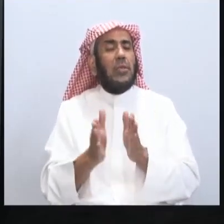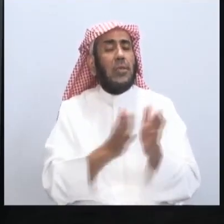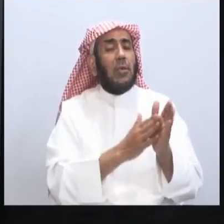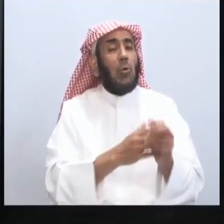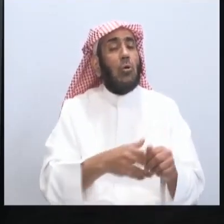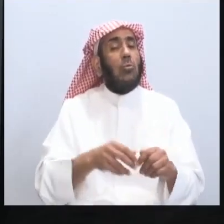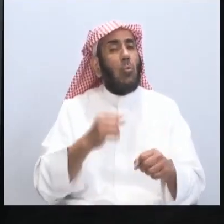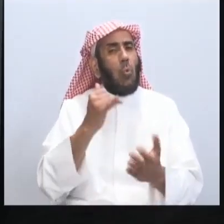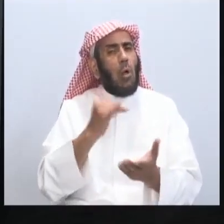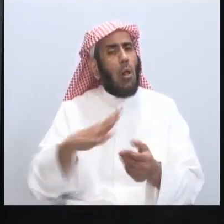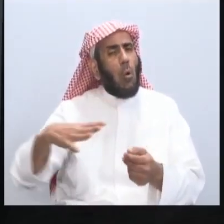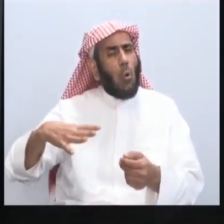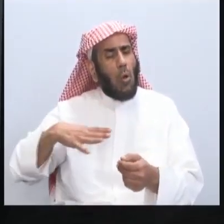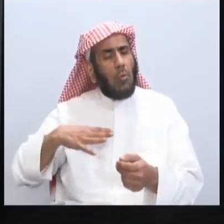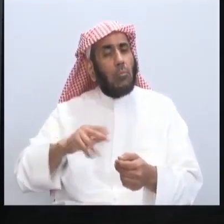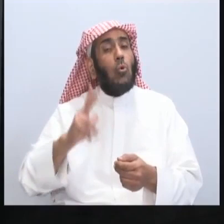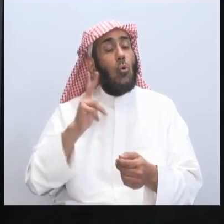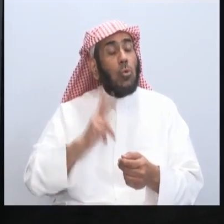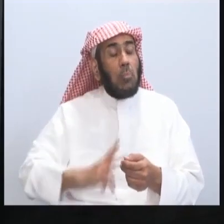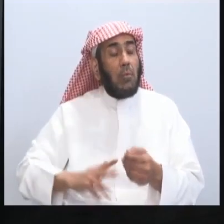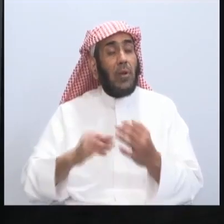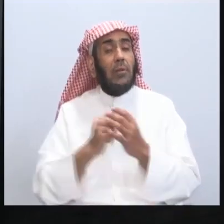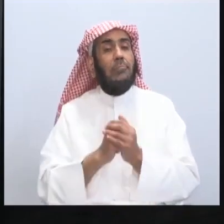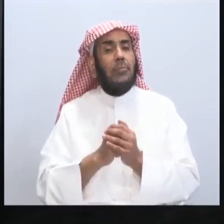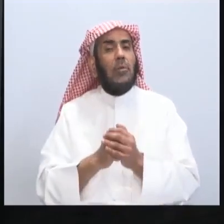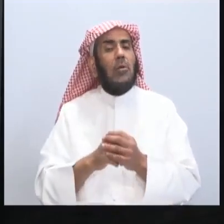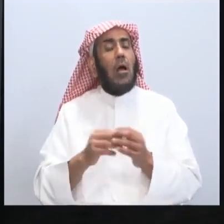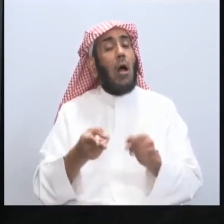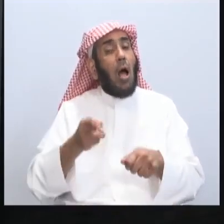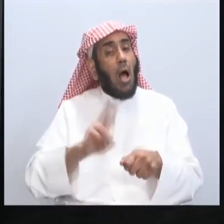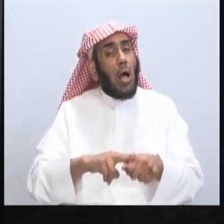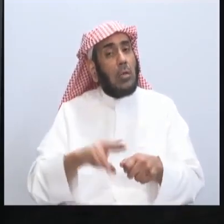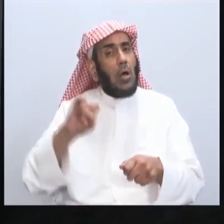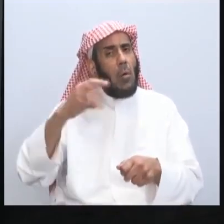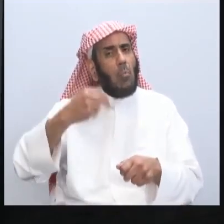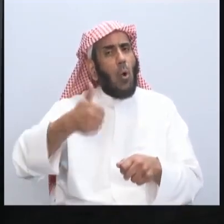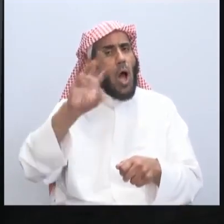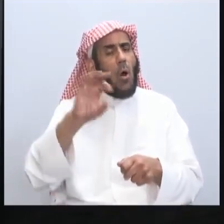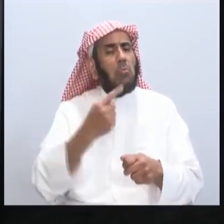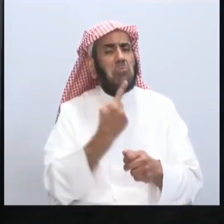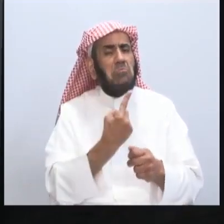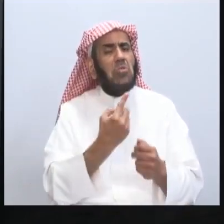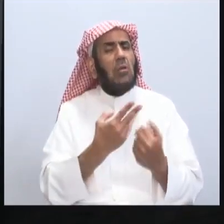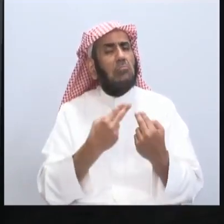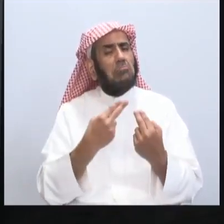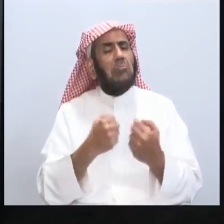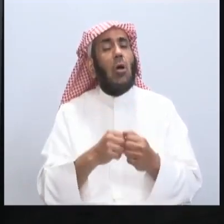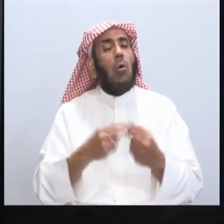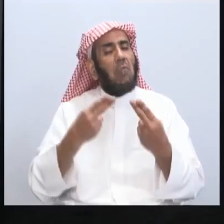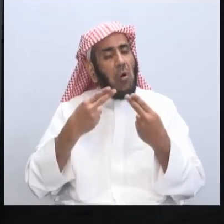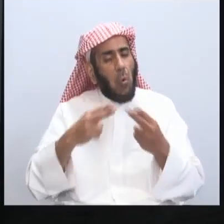تولى الحكم الخليفه عثمان بن عفان رضي الله عنه اعاد الكره معاويه بن ابي سفيان